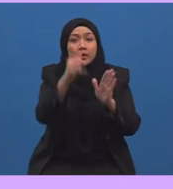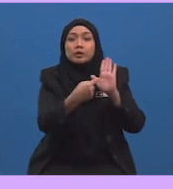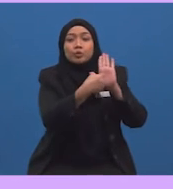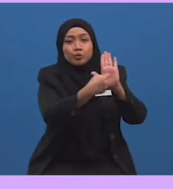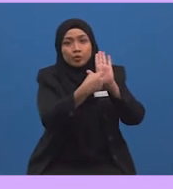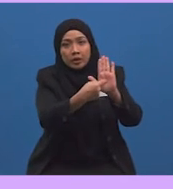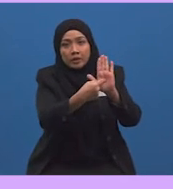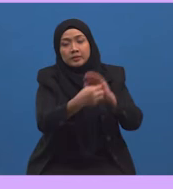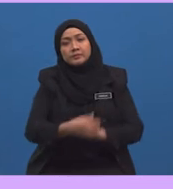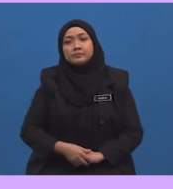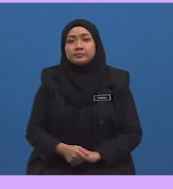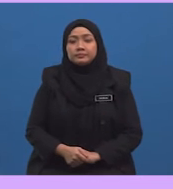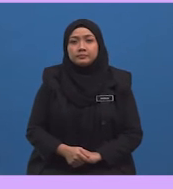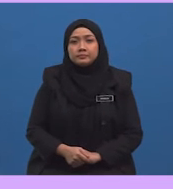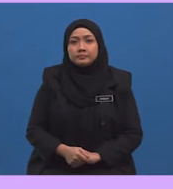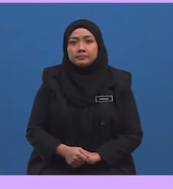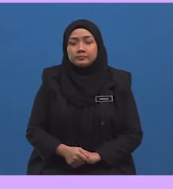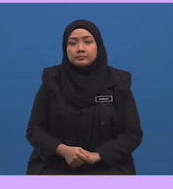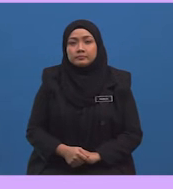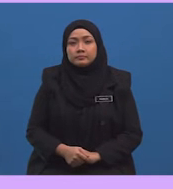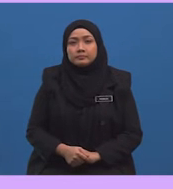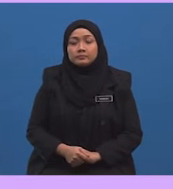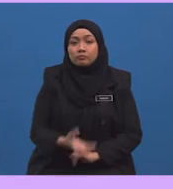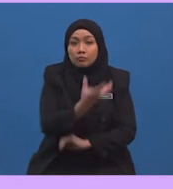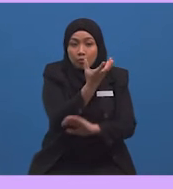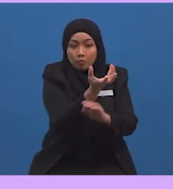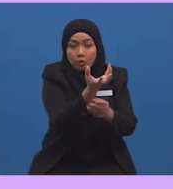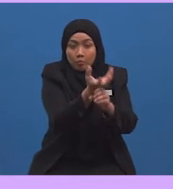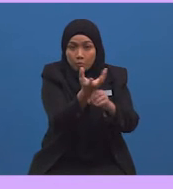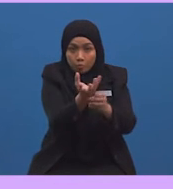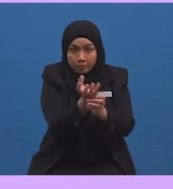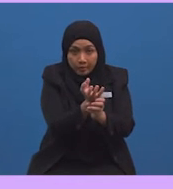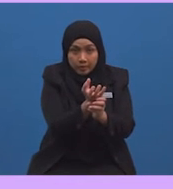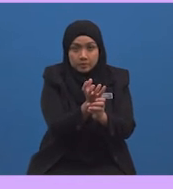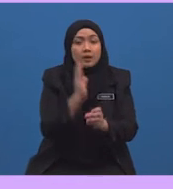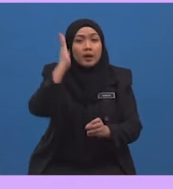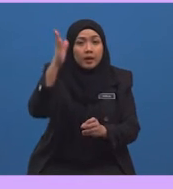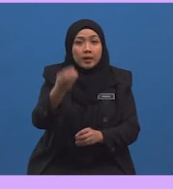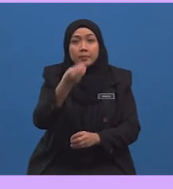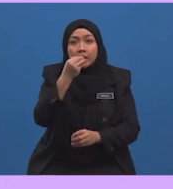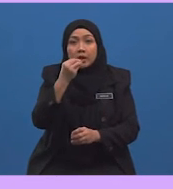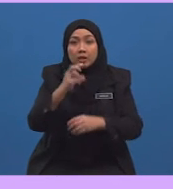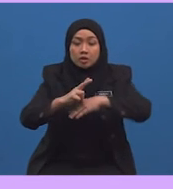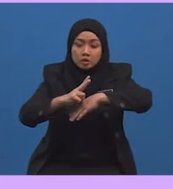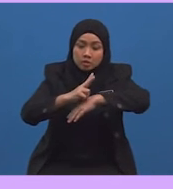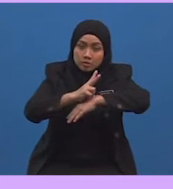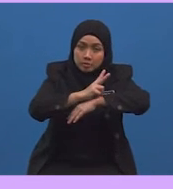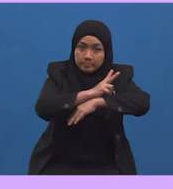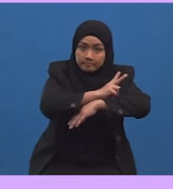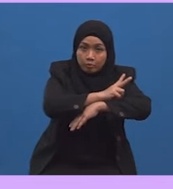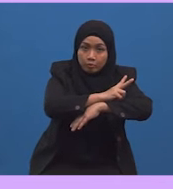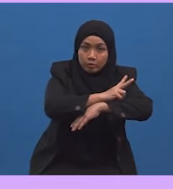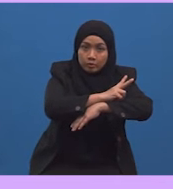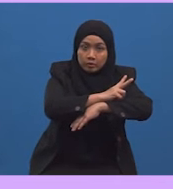Berdasarkan slide yang ditunjukkan, kubis akan dimakan oleh siput. Ini yang ditunjukkan oleh anak